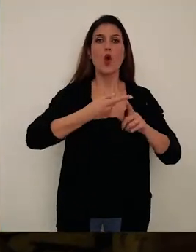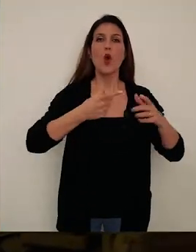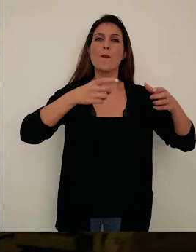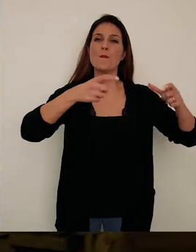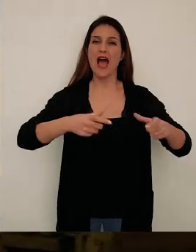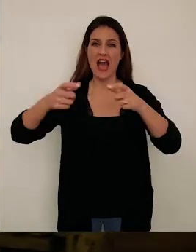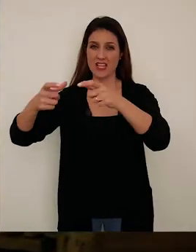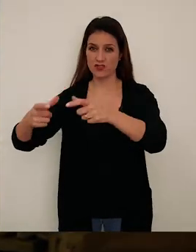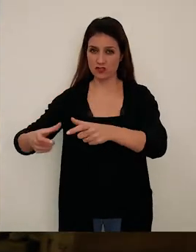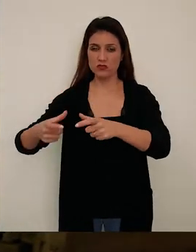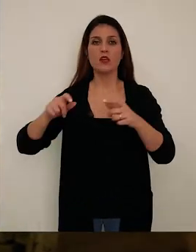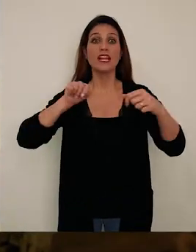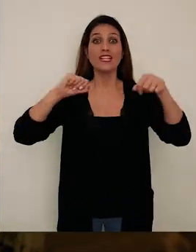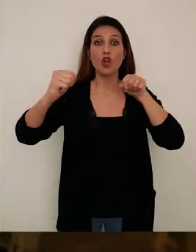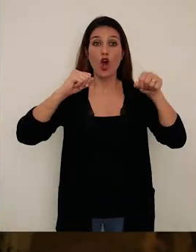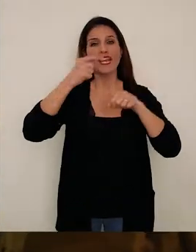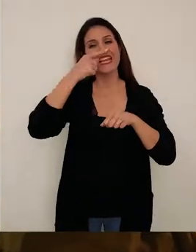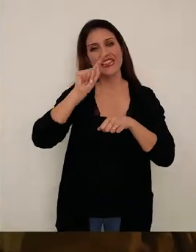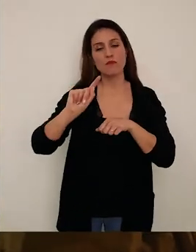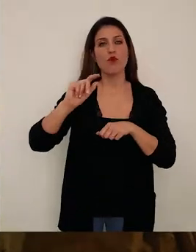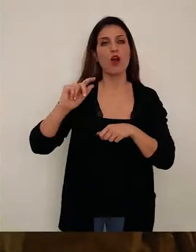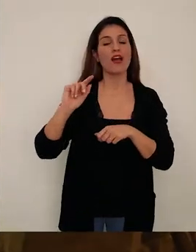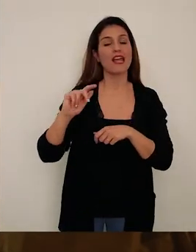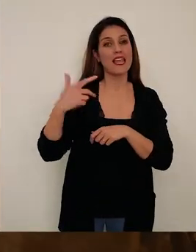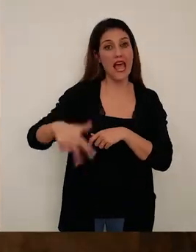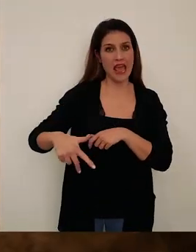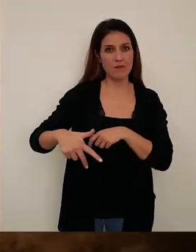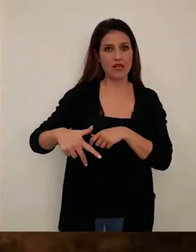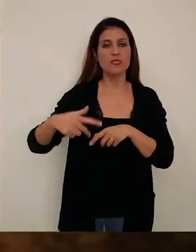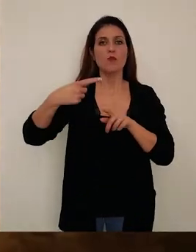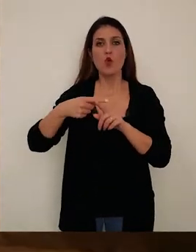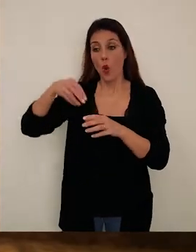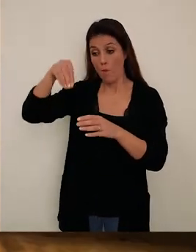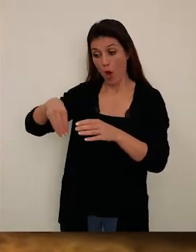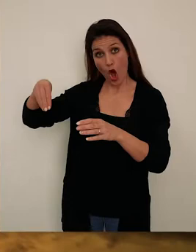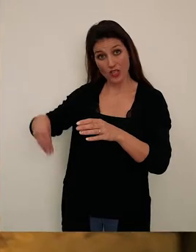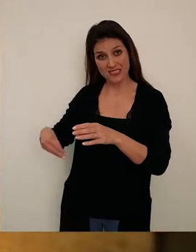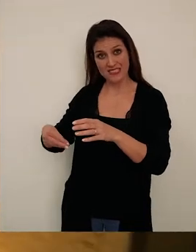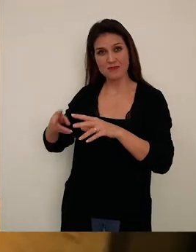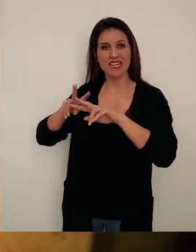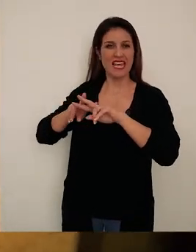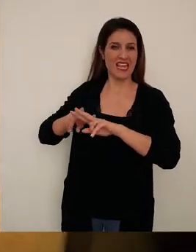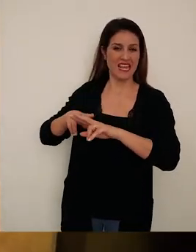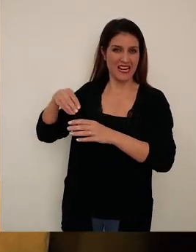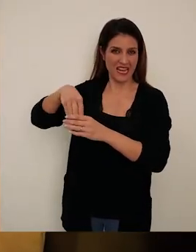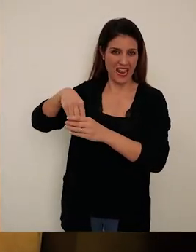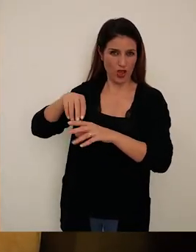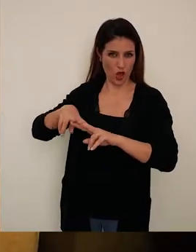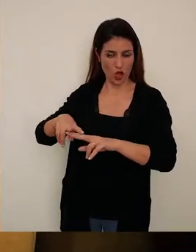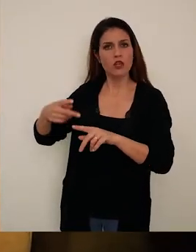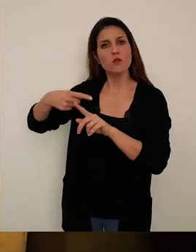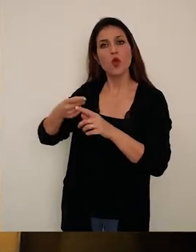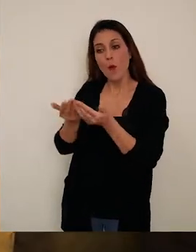torchi del tipo alla calabrese, i pozzi per la raccolta dell'olio e della morchia e le pile per la conservazione dell'olio stesso.